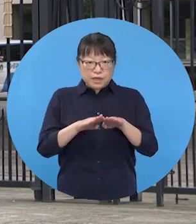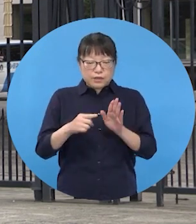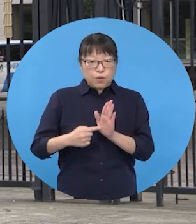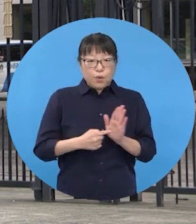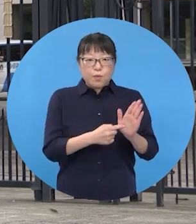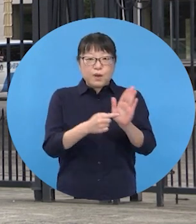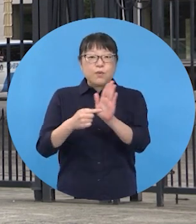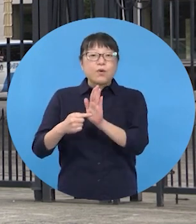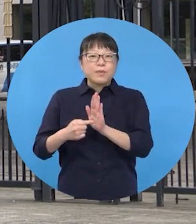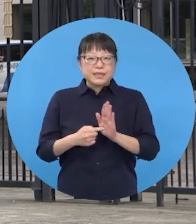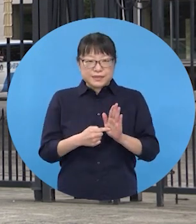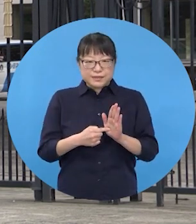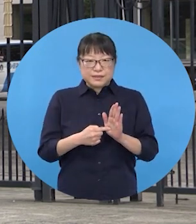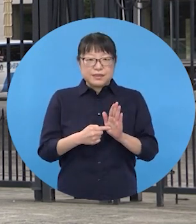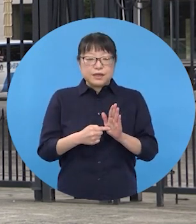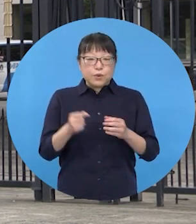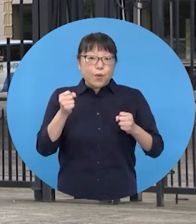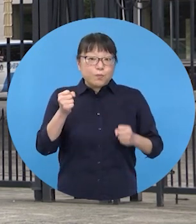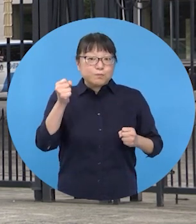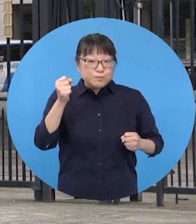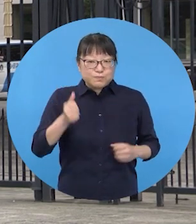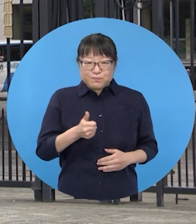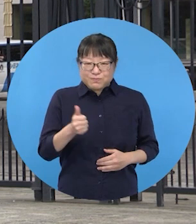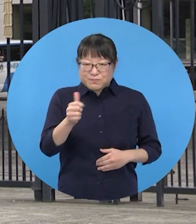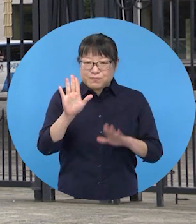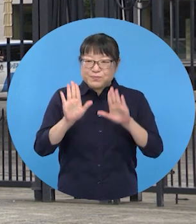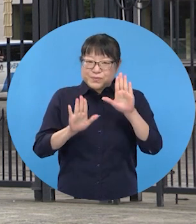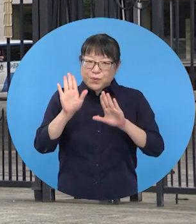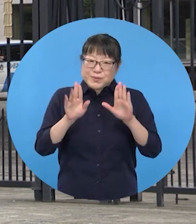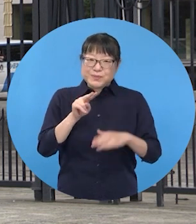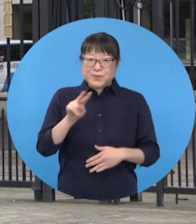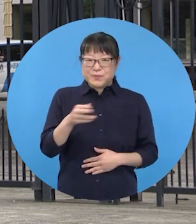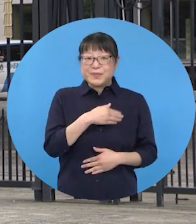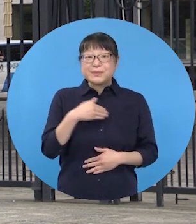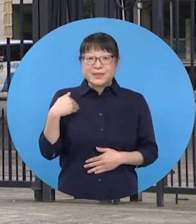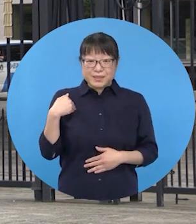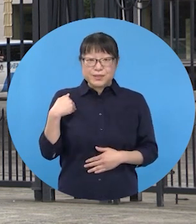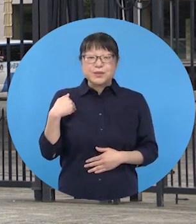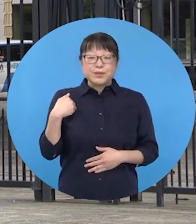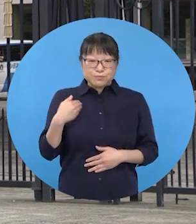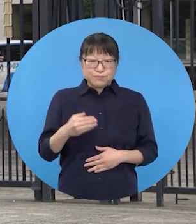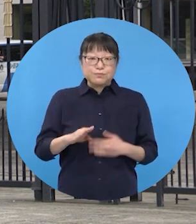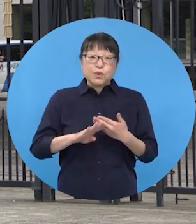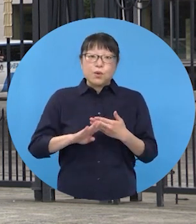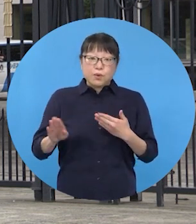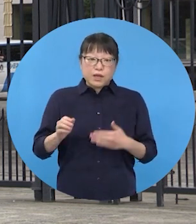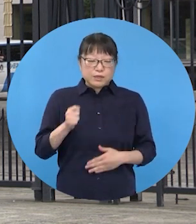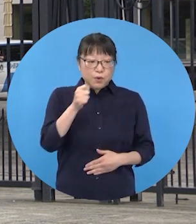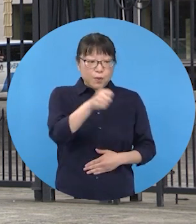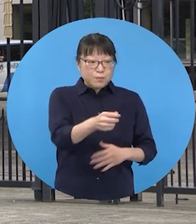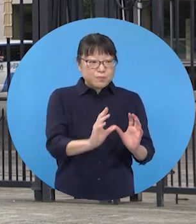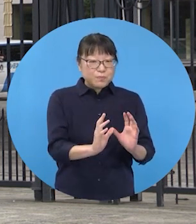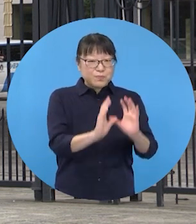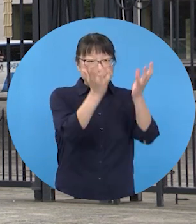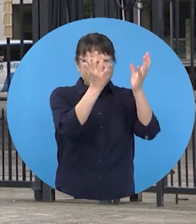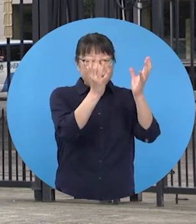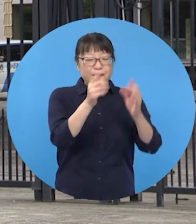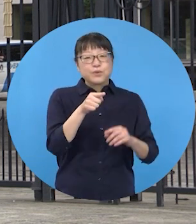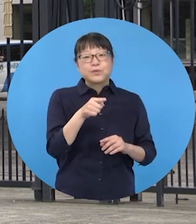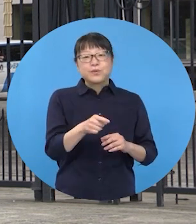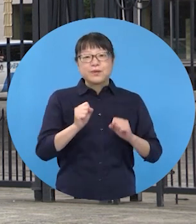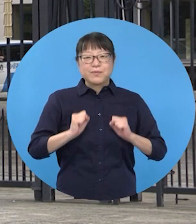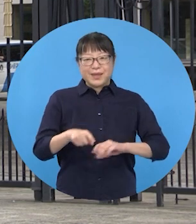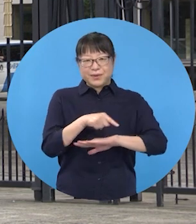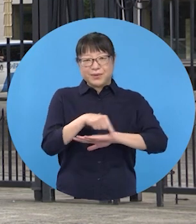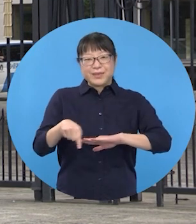ステージパフォーマンスや会場内を走る聖火ランナーの姿を見ることができるほか、最終聖火ランナーによる聖火皿の点